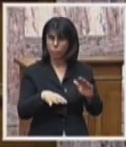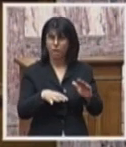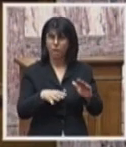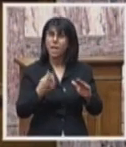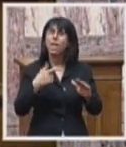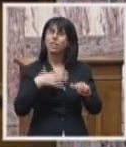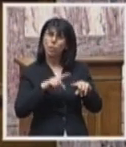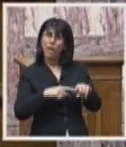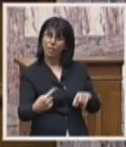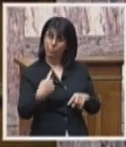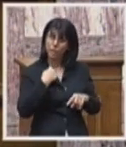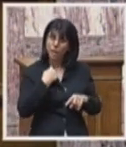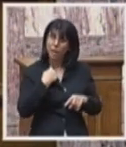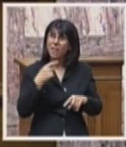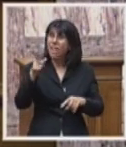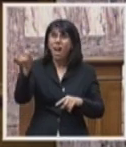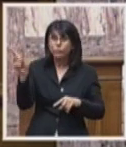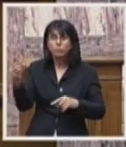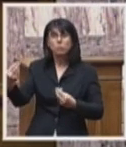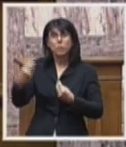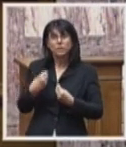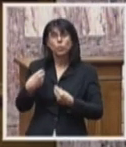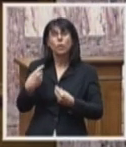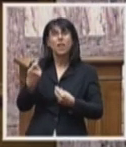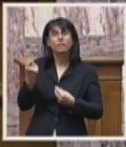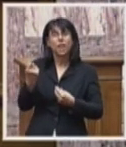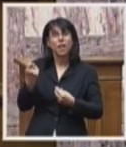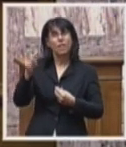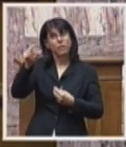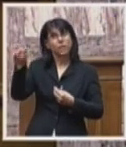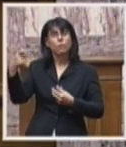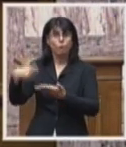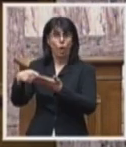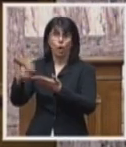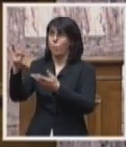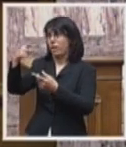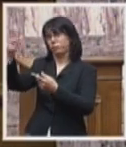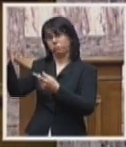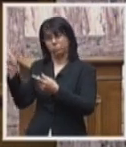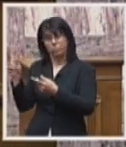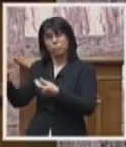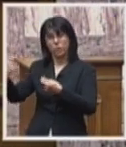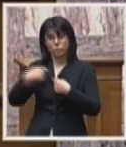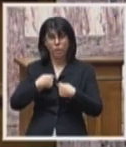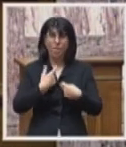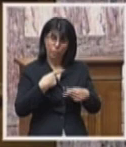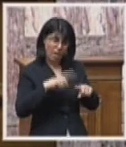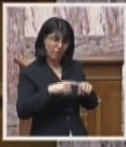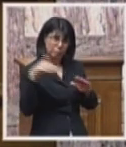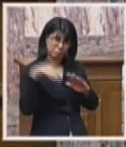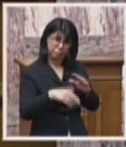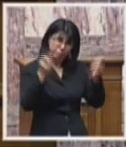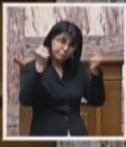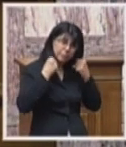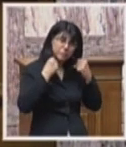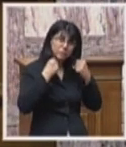αποτύχουμε. Αυτοί που μας δίνουν τα λεφτά, οι φορολογούμενοι της Ευρωπαϊκής Ένωσης, θέλουν να αποτύχει η Ελλάδα. Το ρωτώ.